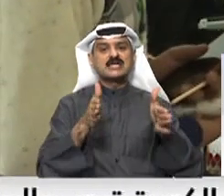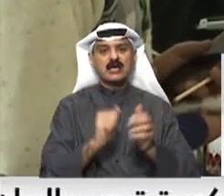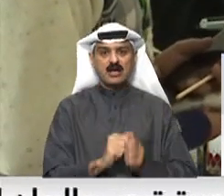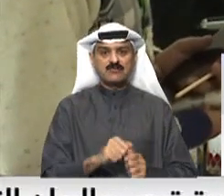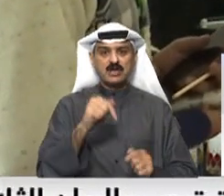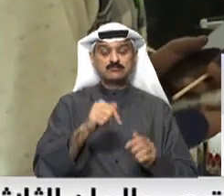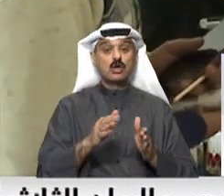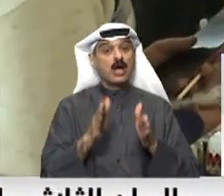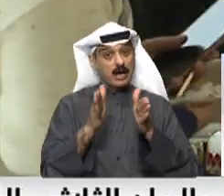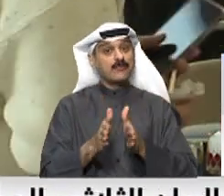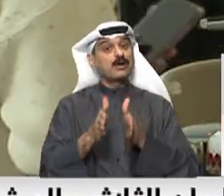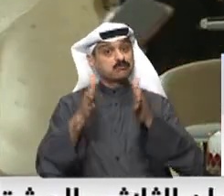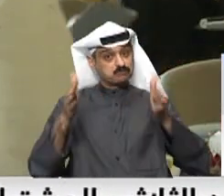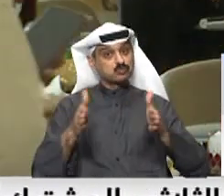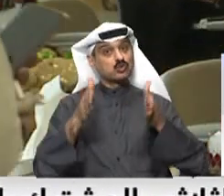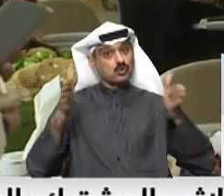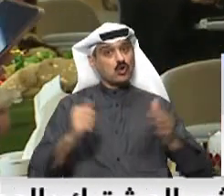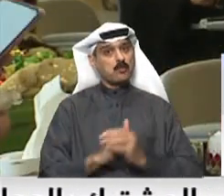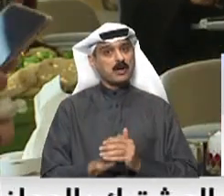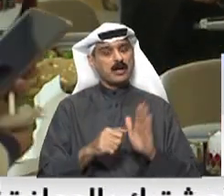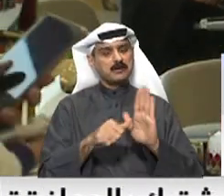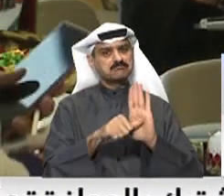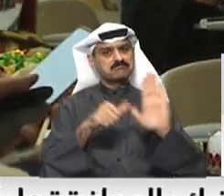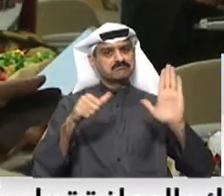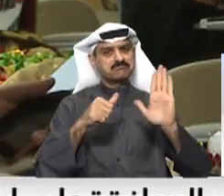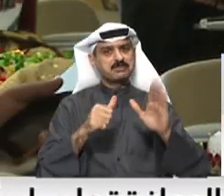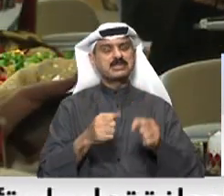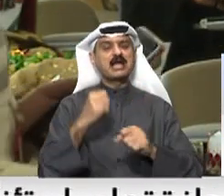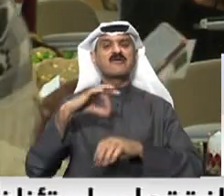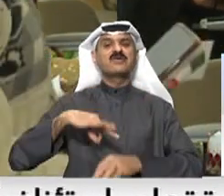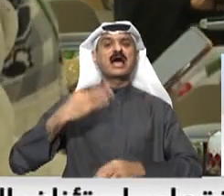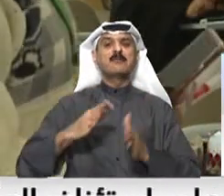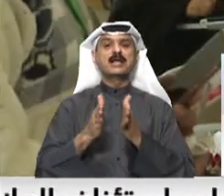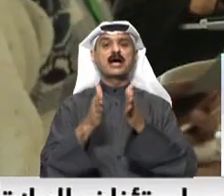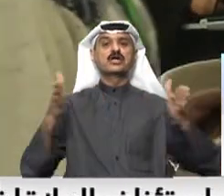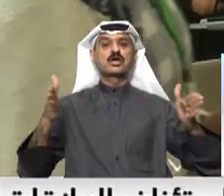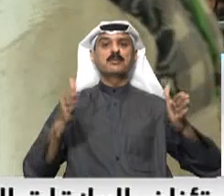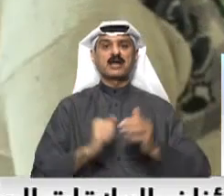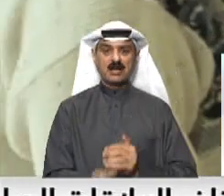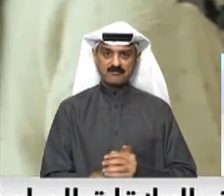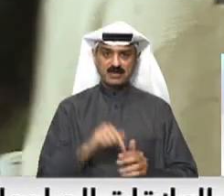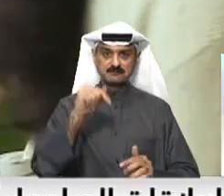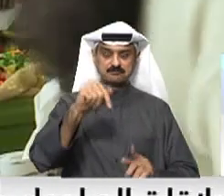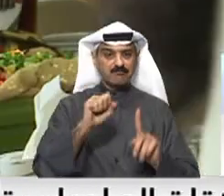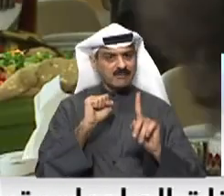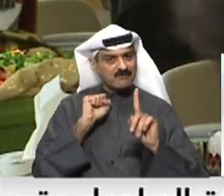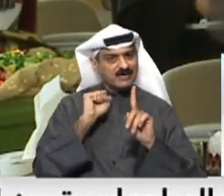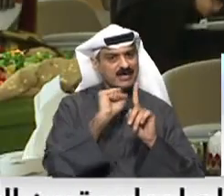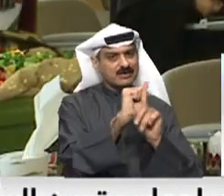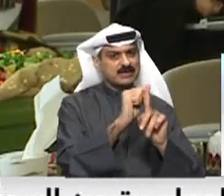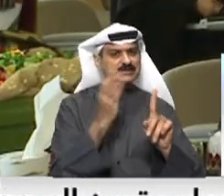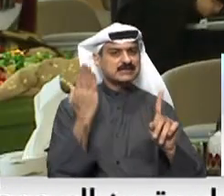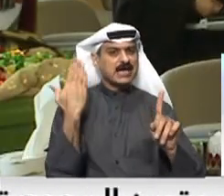وكبر معانا هالموضوع هذا، وبدينا نسوي عمليات أكبر. كنا نتخصص فقط في